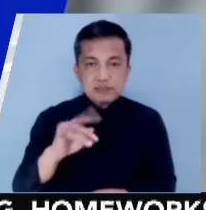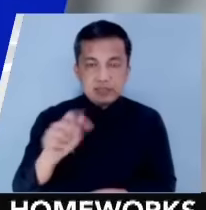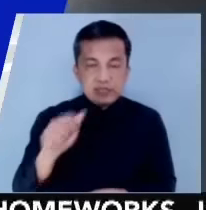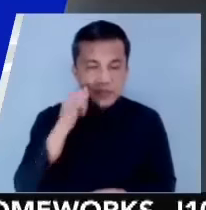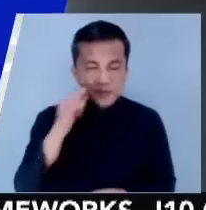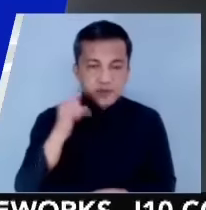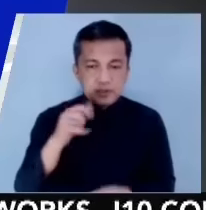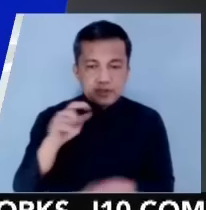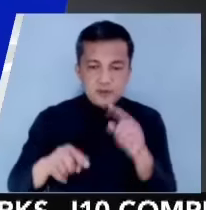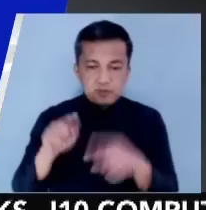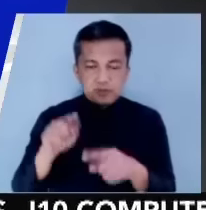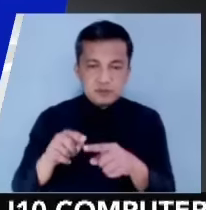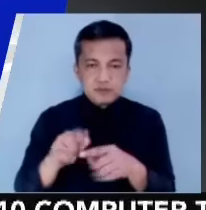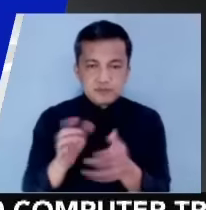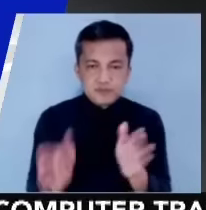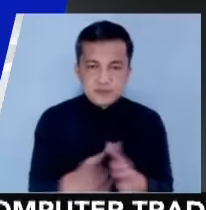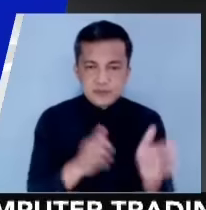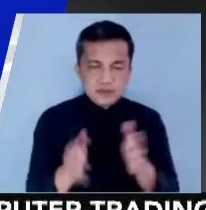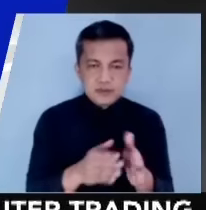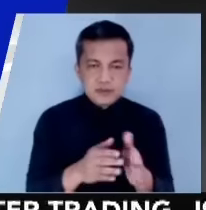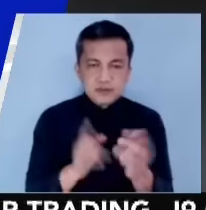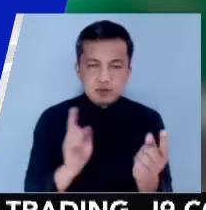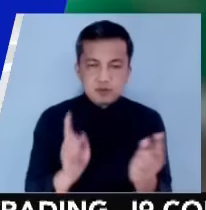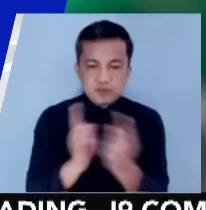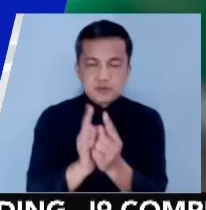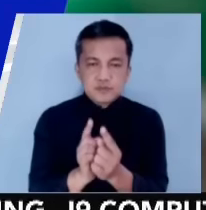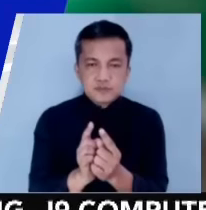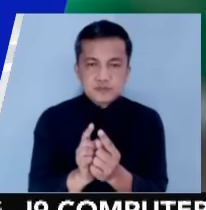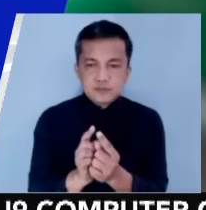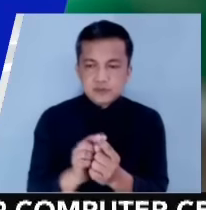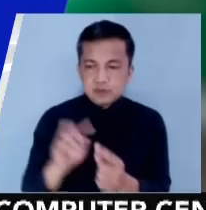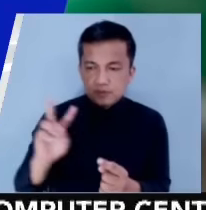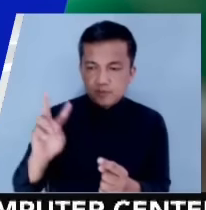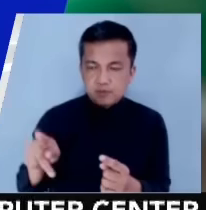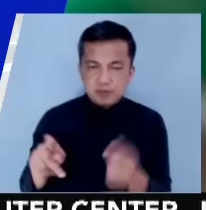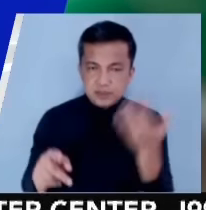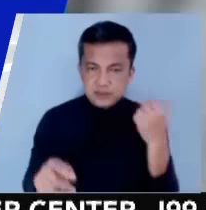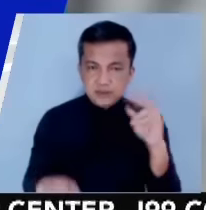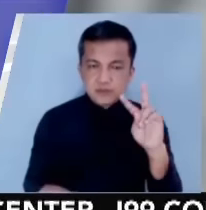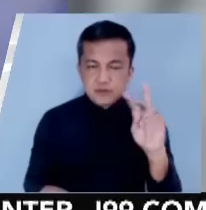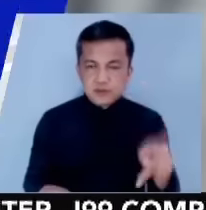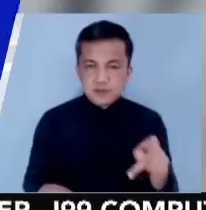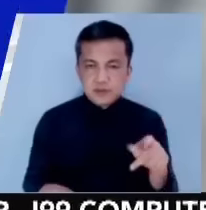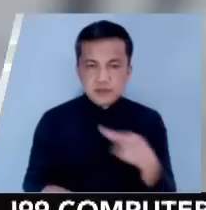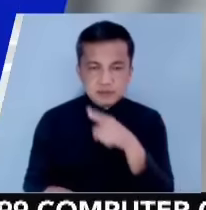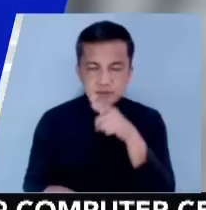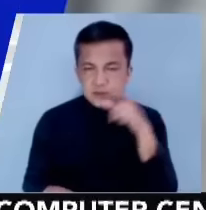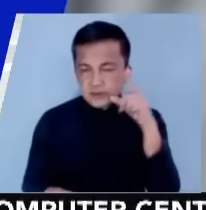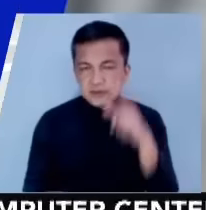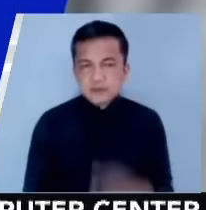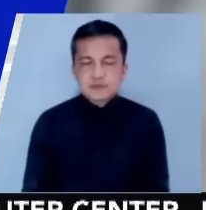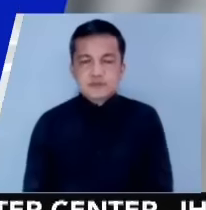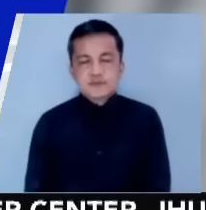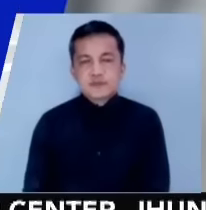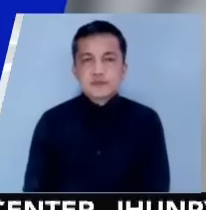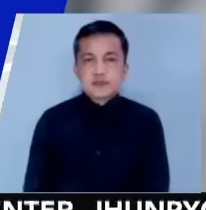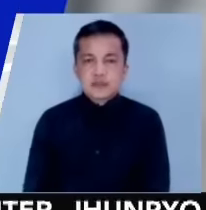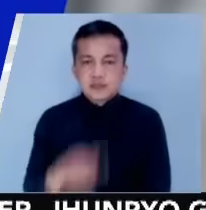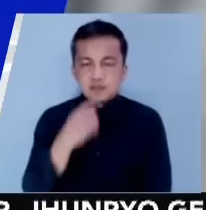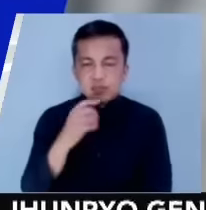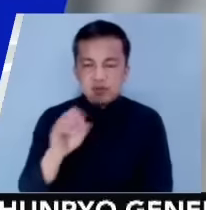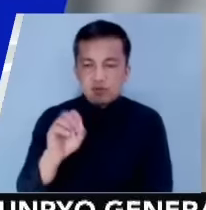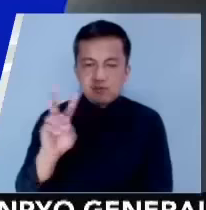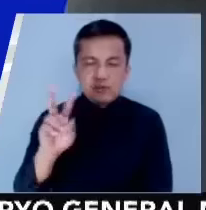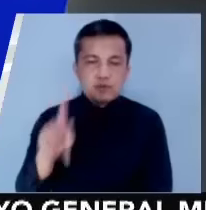ang nag-ayos ng casual meeting ng bise kay dating Vice President Lenny Robredo. Sabi pa ng OVP, ilan